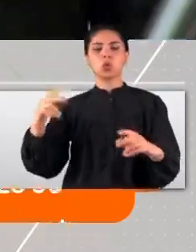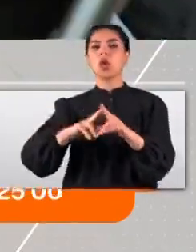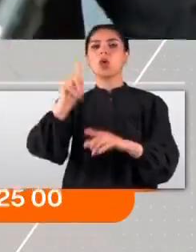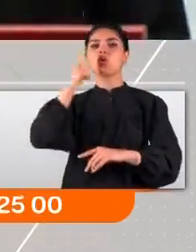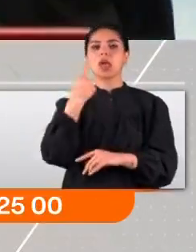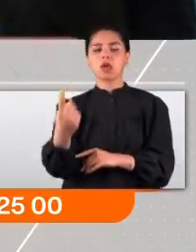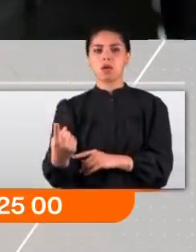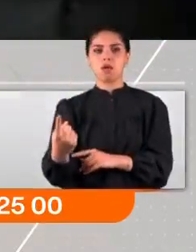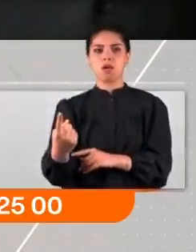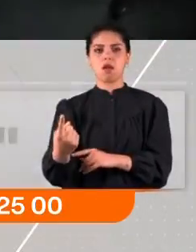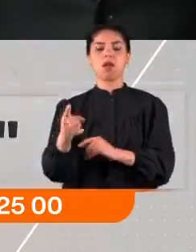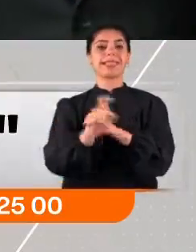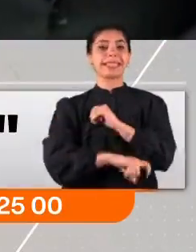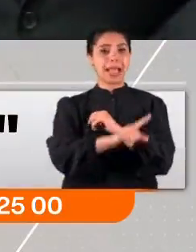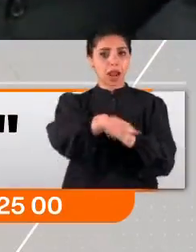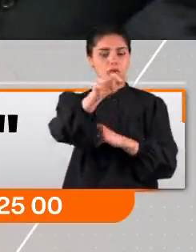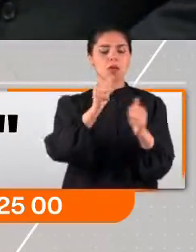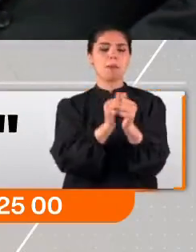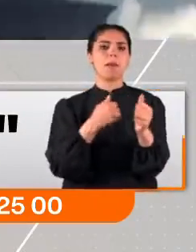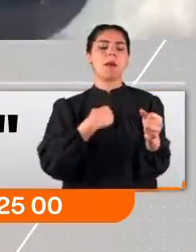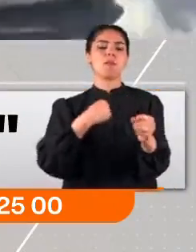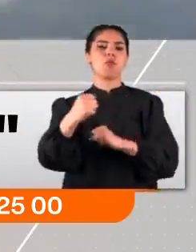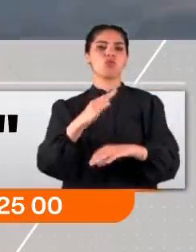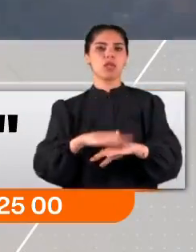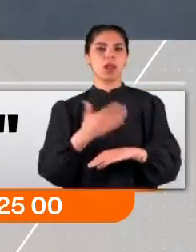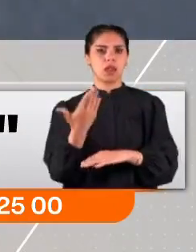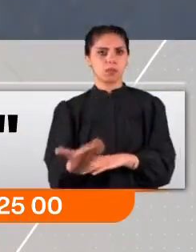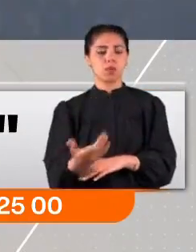kuzeyinde teröristlerle mücadele ediyoruz. Ve